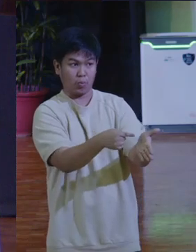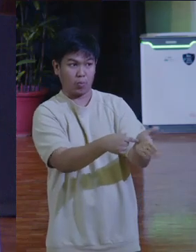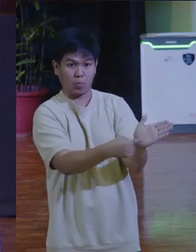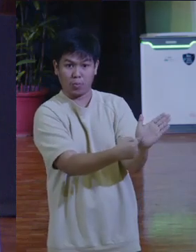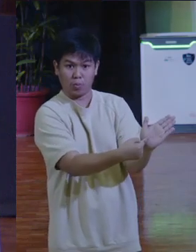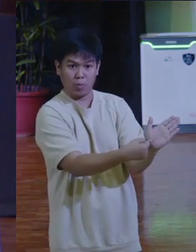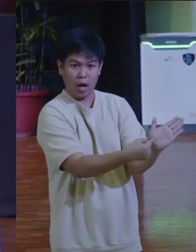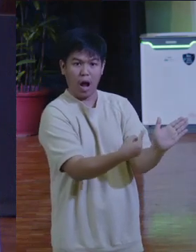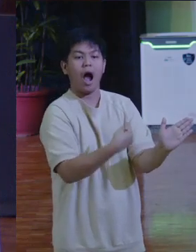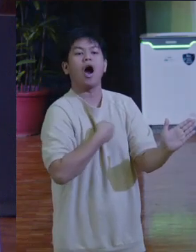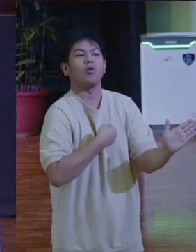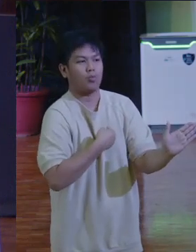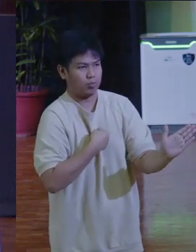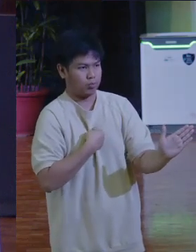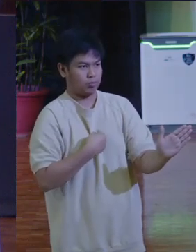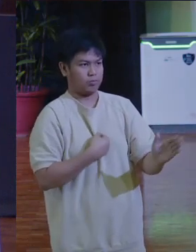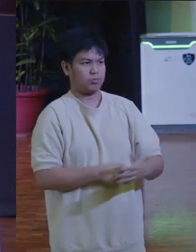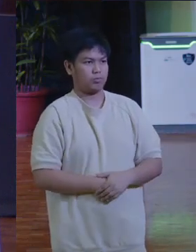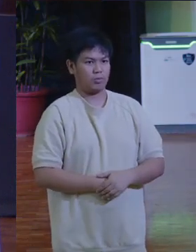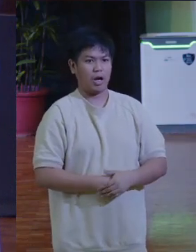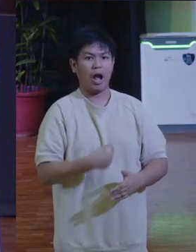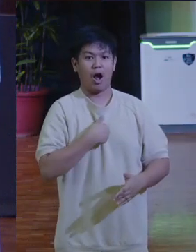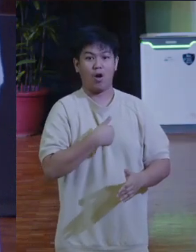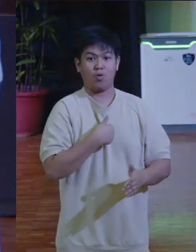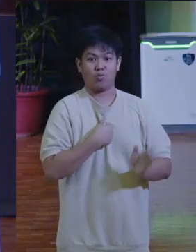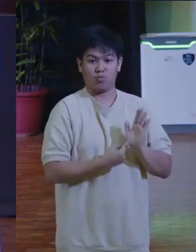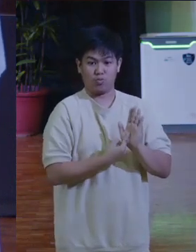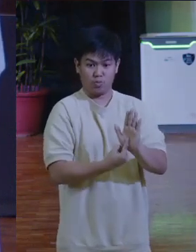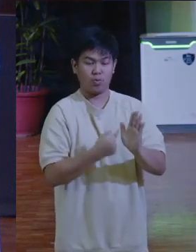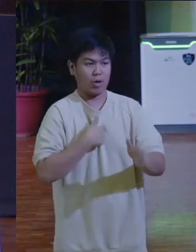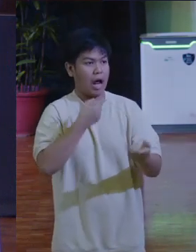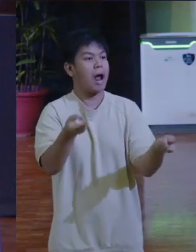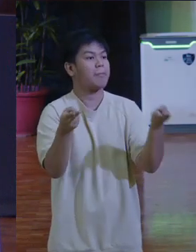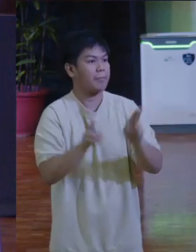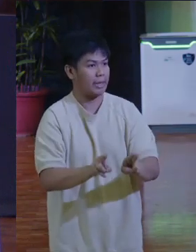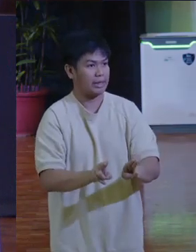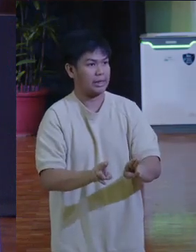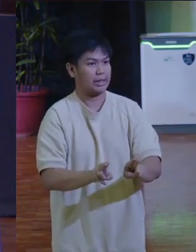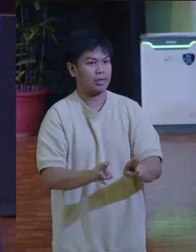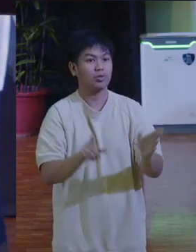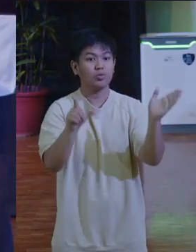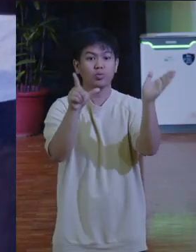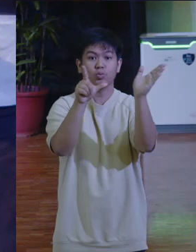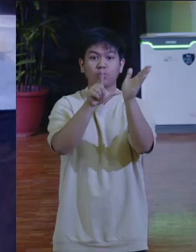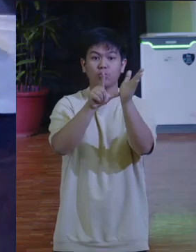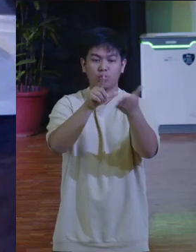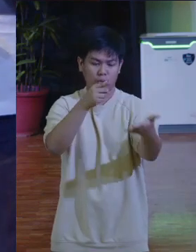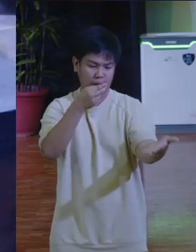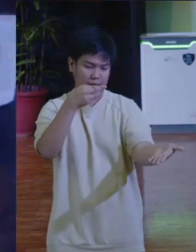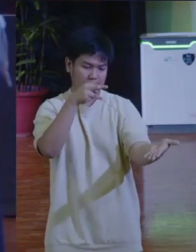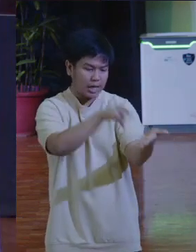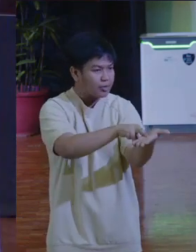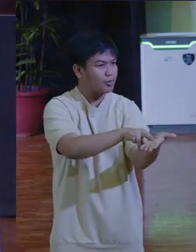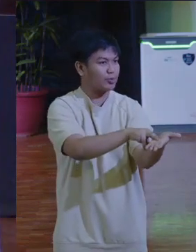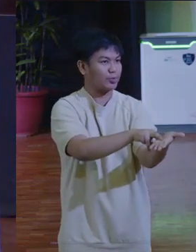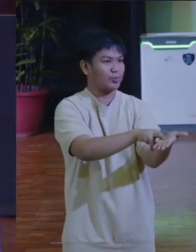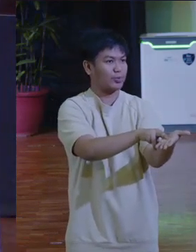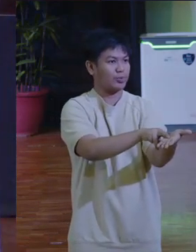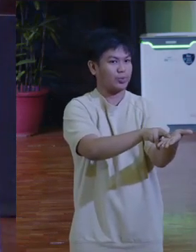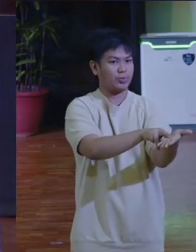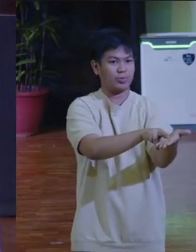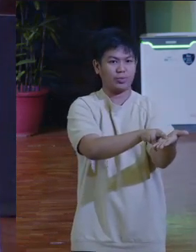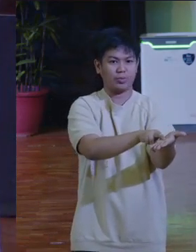fulfilled in your hearing. Si Jesus ito, ni-record ni Luke. So alam natin, dun sa record ni Luke na